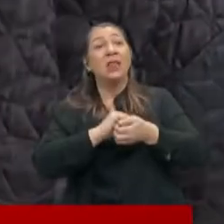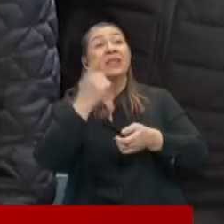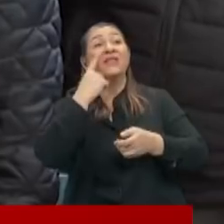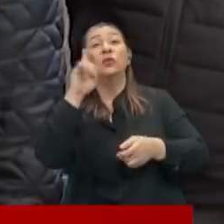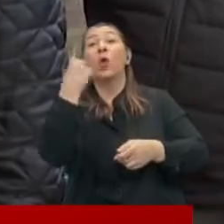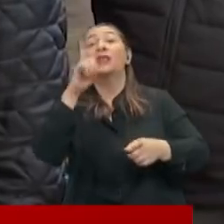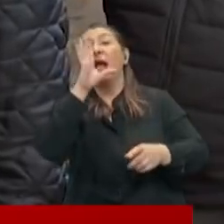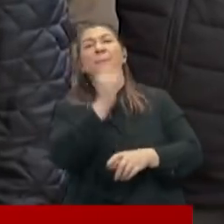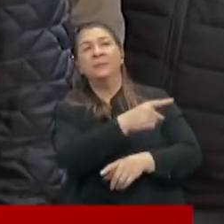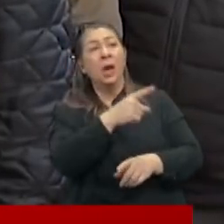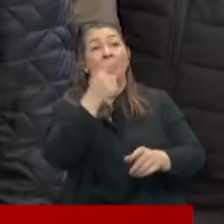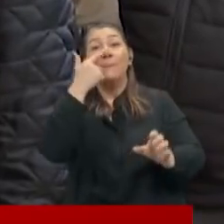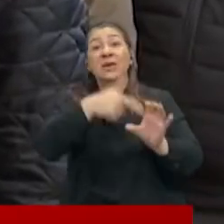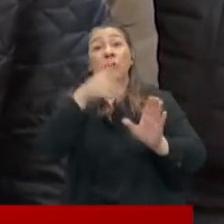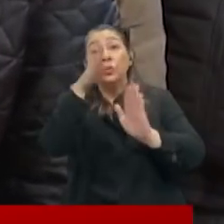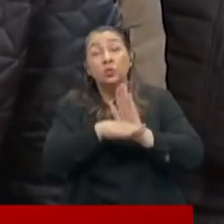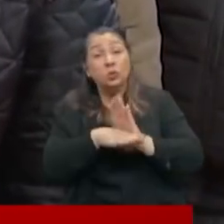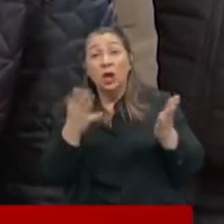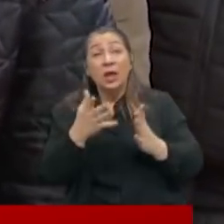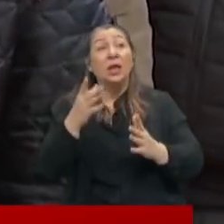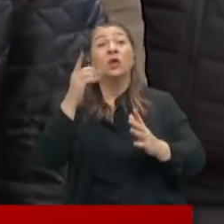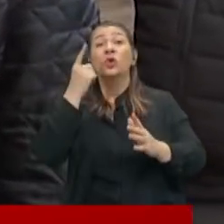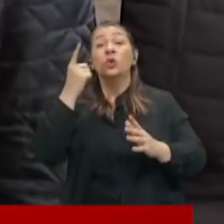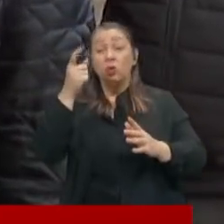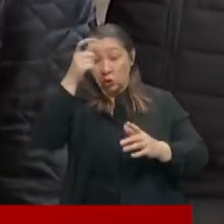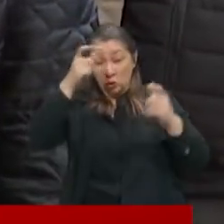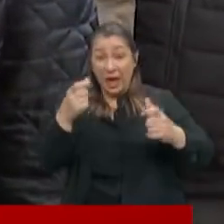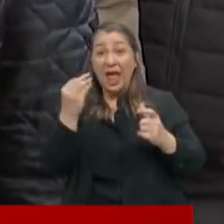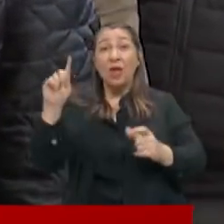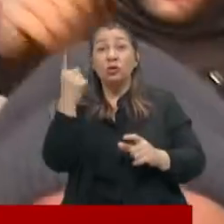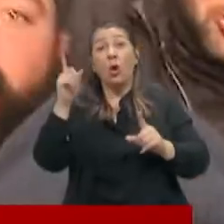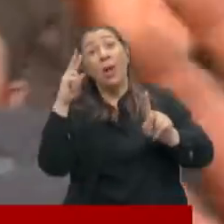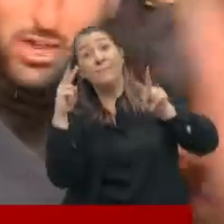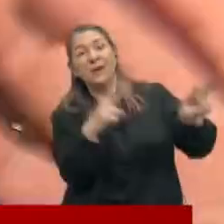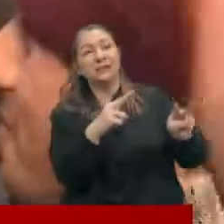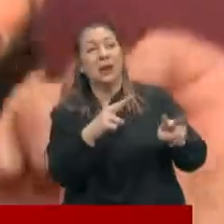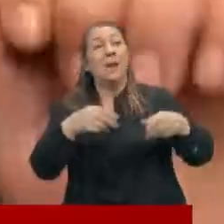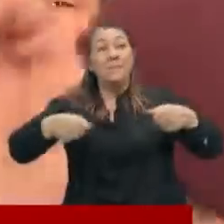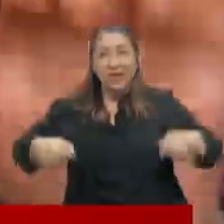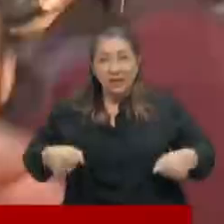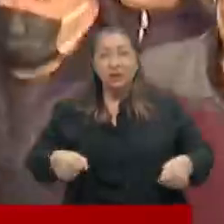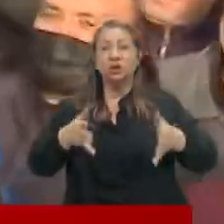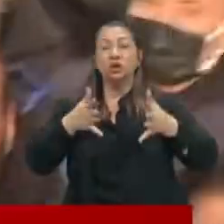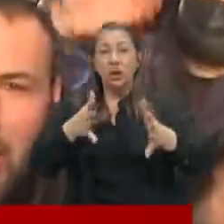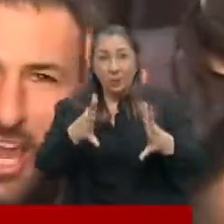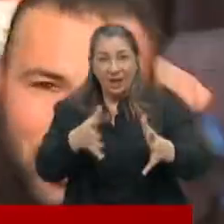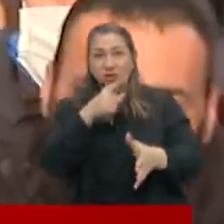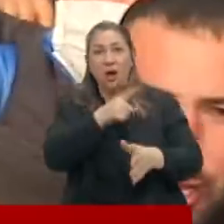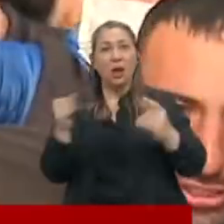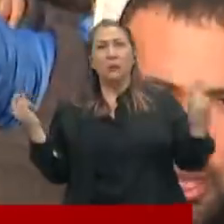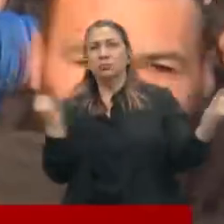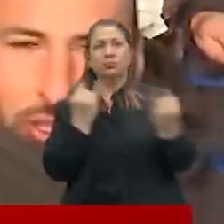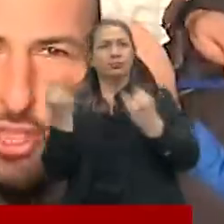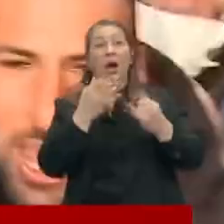yönetiyorsa, mazotu nasıl düşürüyorlarsa, ülkeyi nasıl iyi yönetilecekse onlara baksınlar. Pazarcıyla haldeki toptancının restleşmesinden